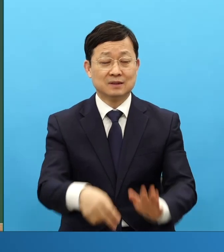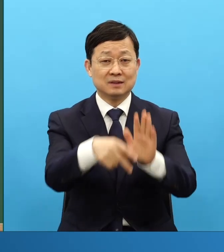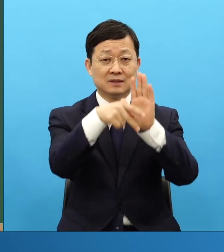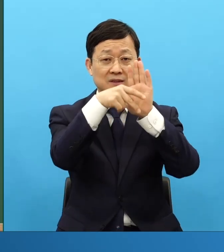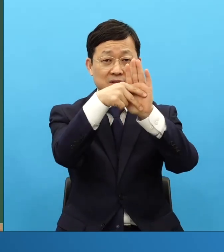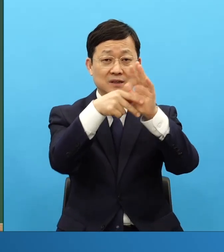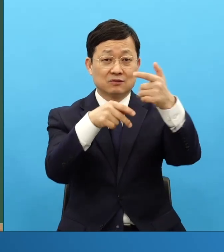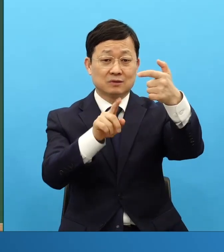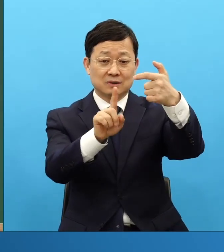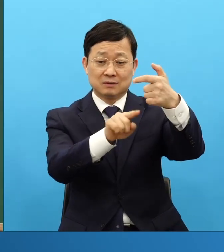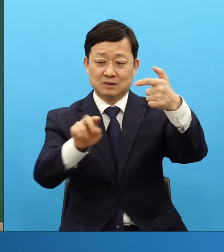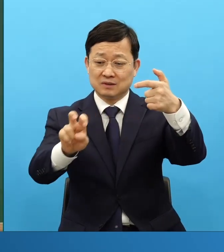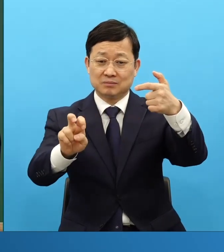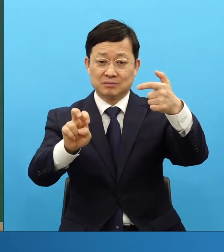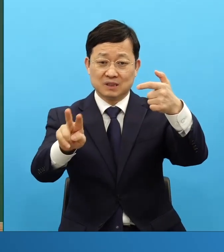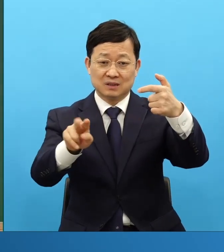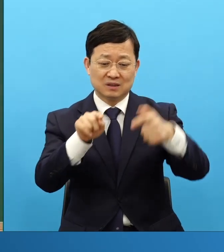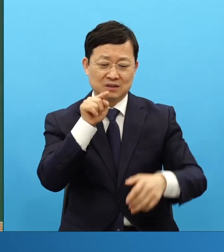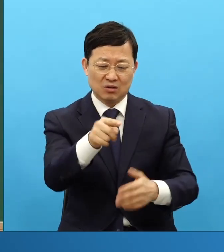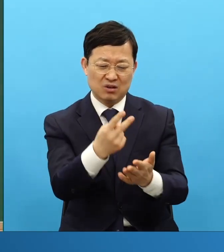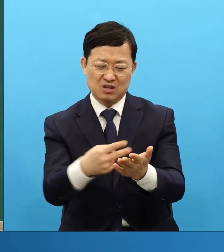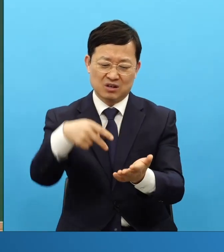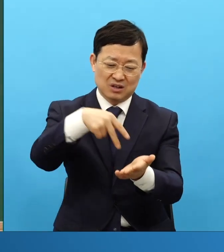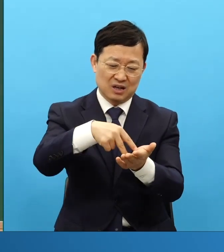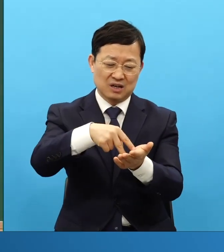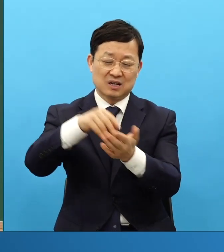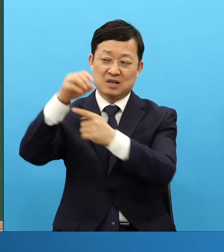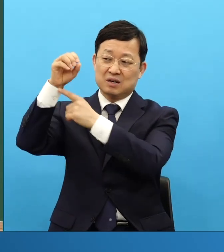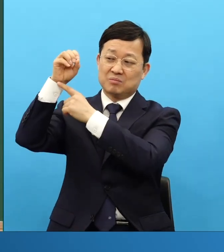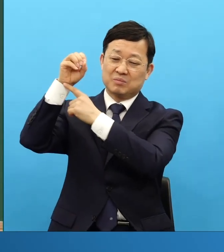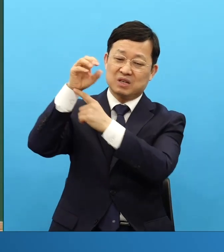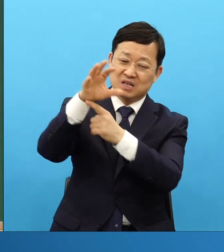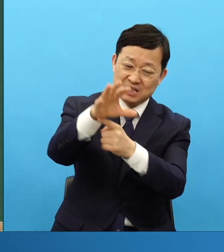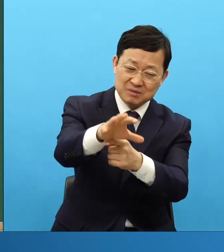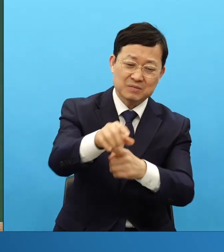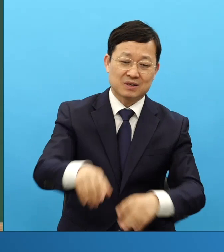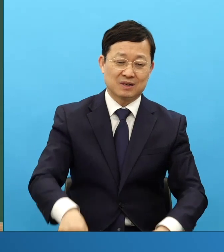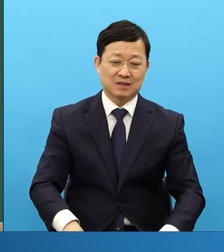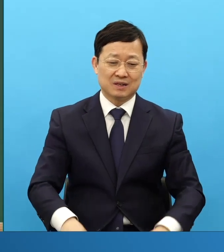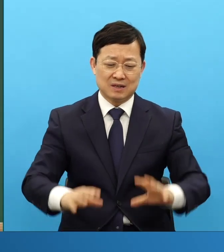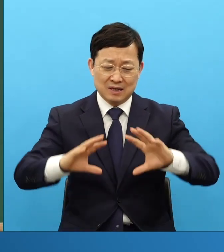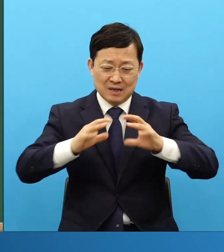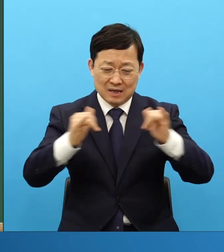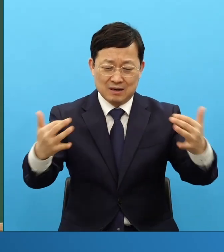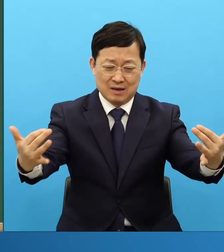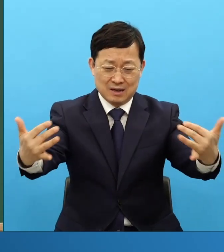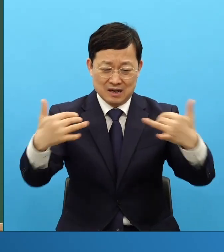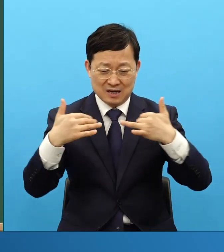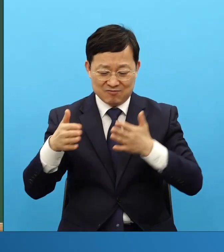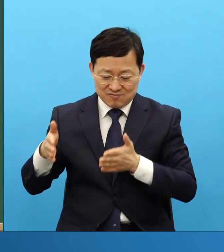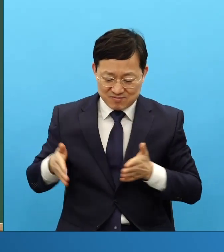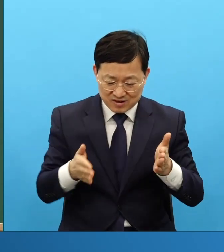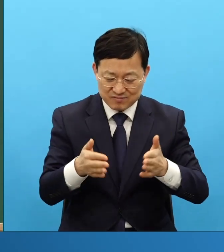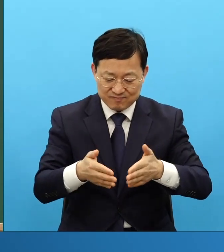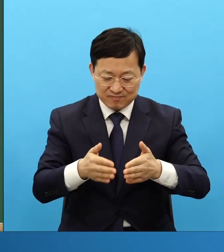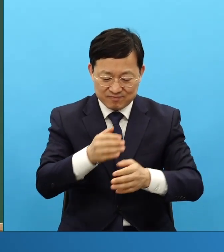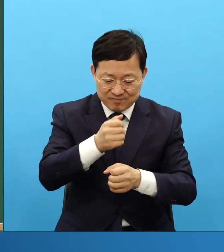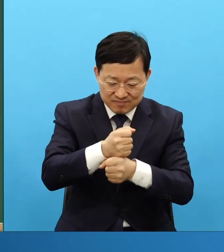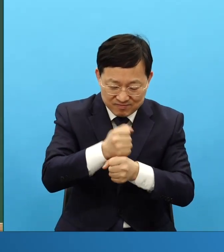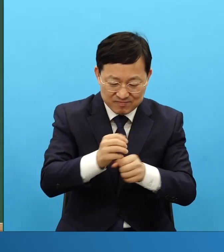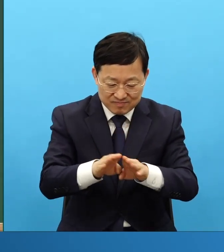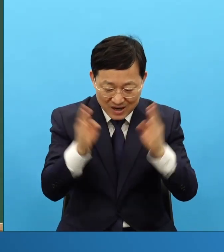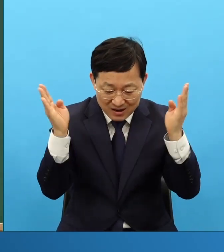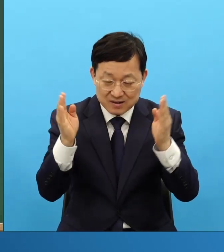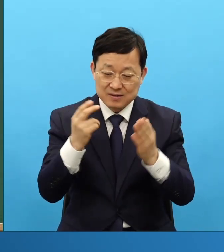일어나서 빛을 발해라. And then he says, arise and shine. 만민을 위해서 길을 들고 파수꾼으로 세워라. Raise a banner